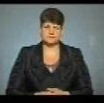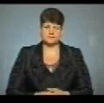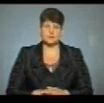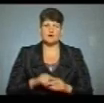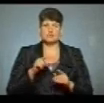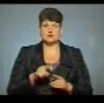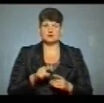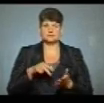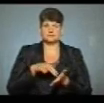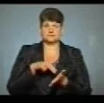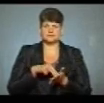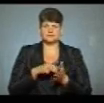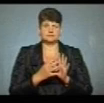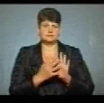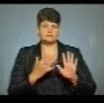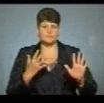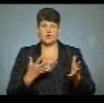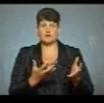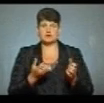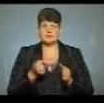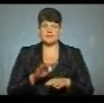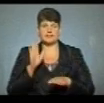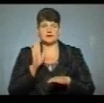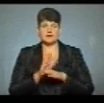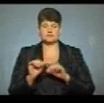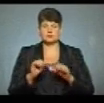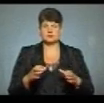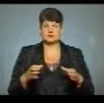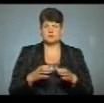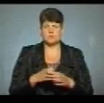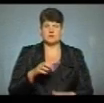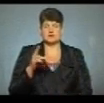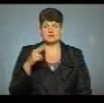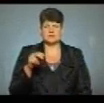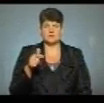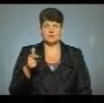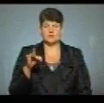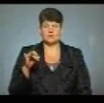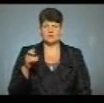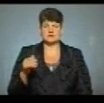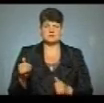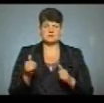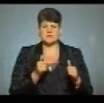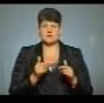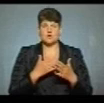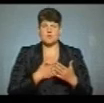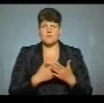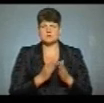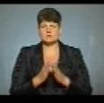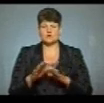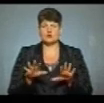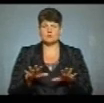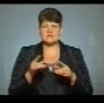Вони шикуються на плацу і отримують наказ від командира батальйону Дмитра Гуртовського. Забезпечити громадський порядок в